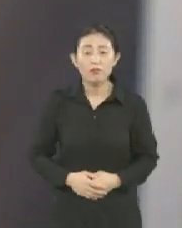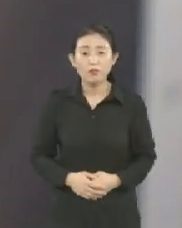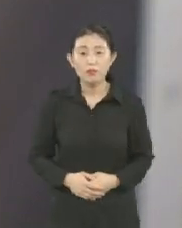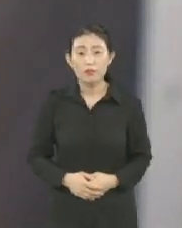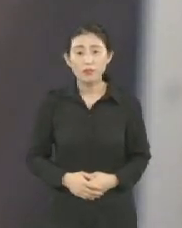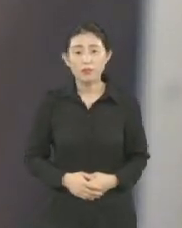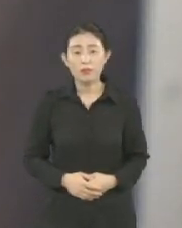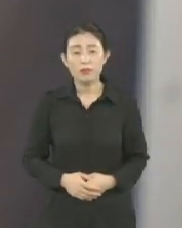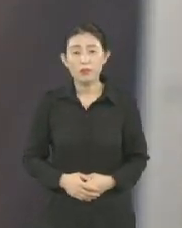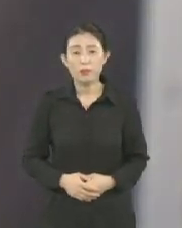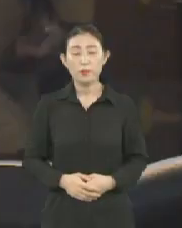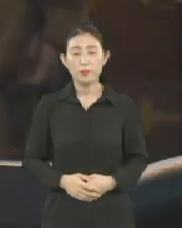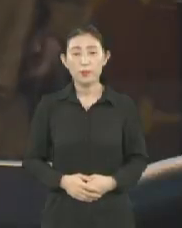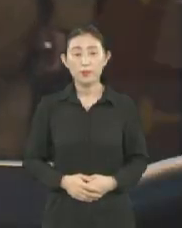방침입니다